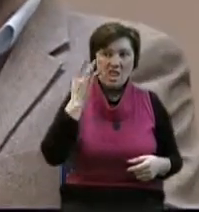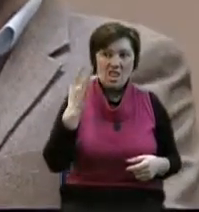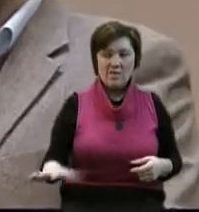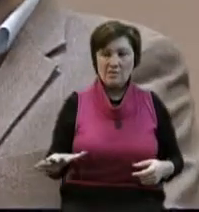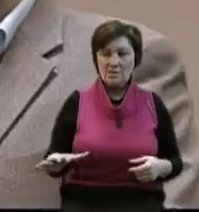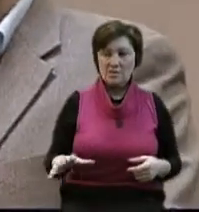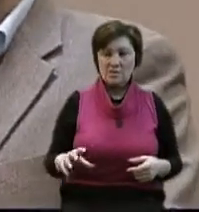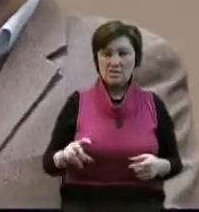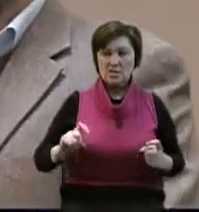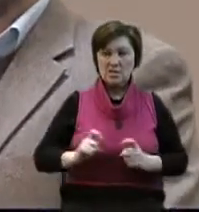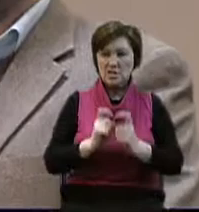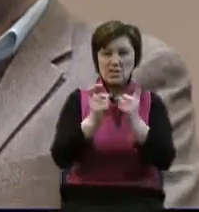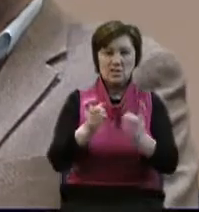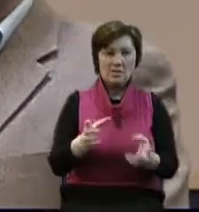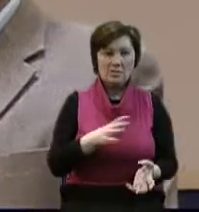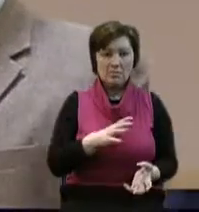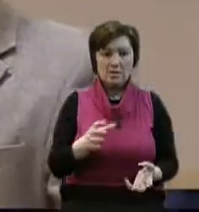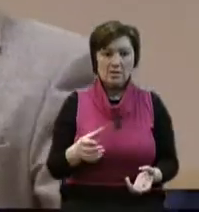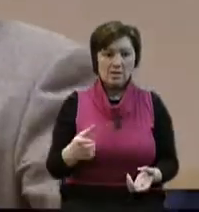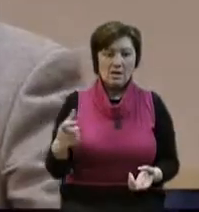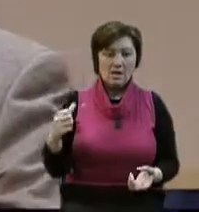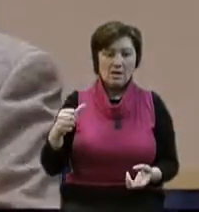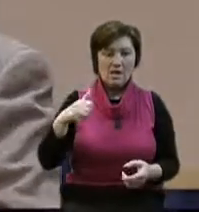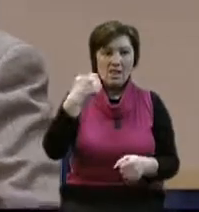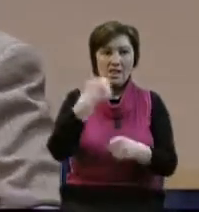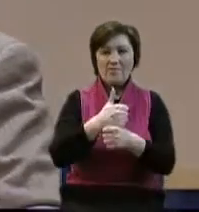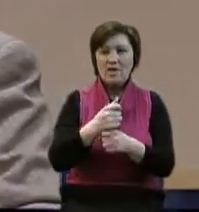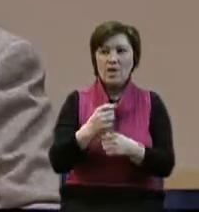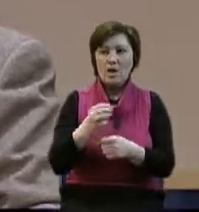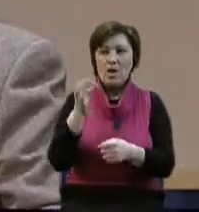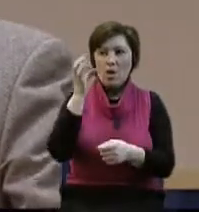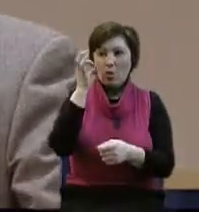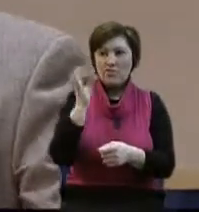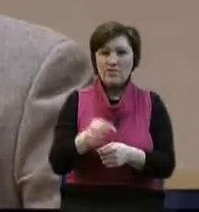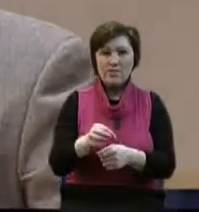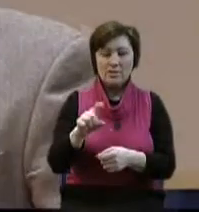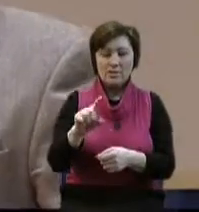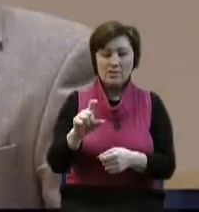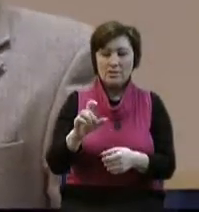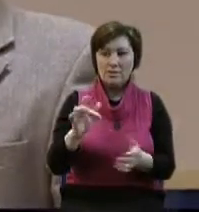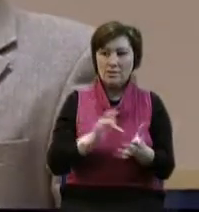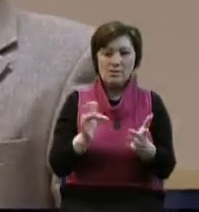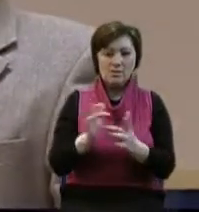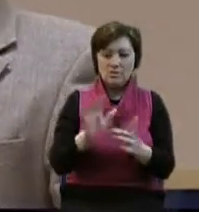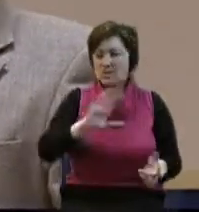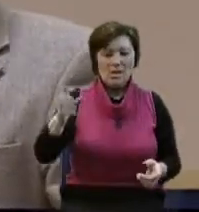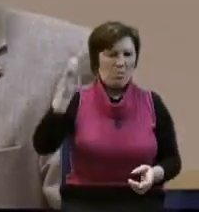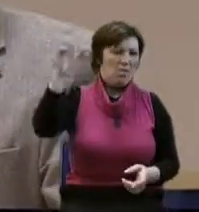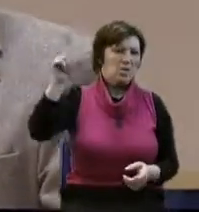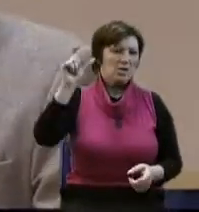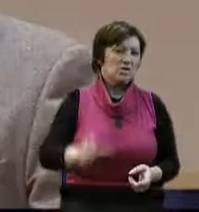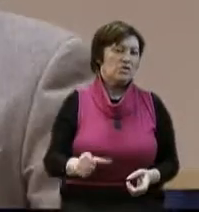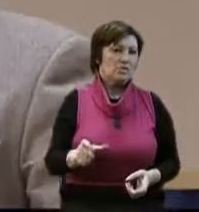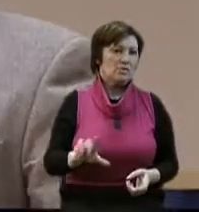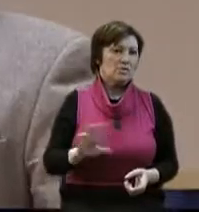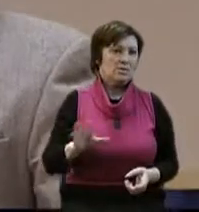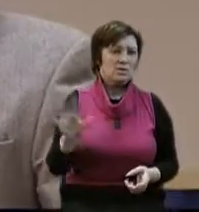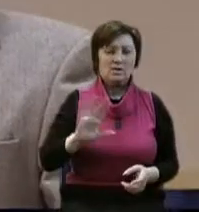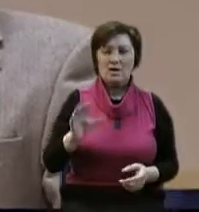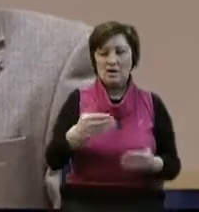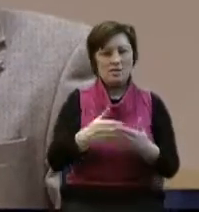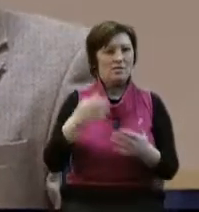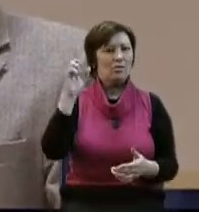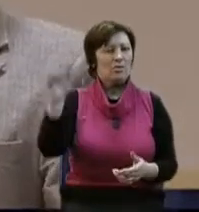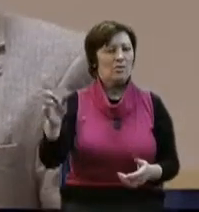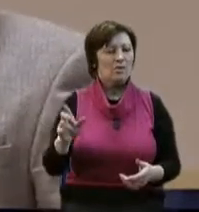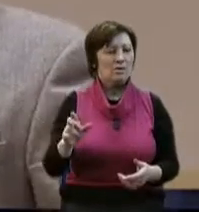из основных обвинений в адрес Иисуса в том, что Он не Божий человек, в том, что Он не от Бога, в том,